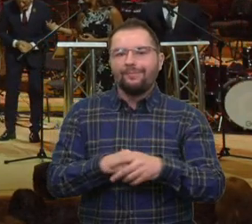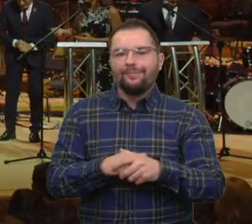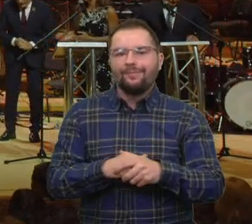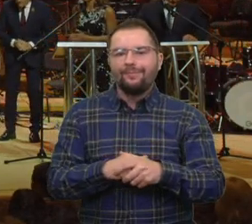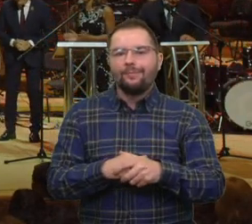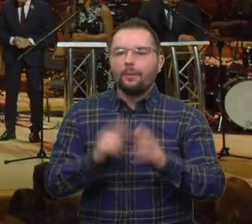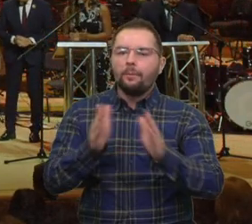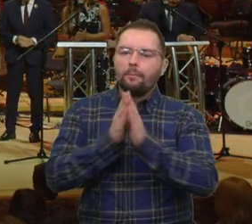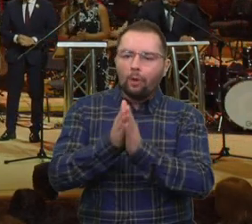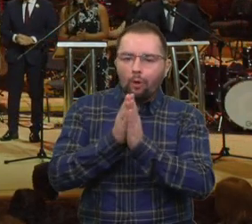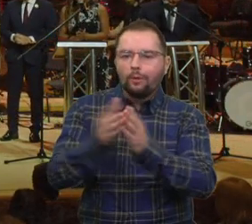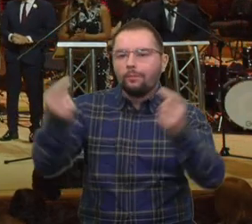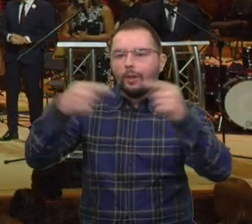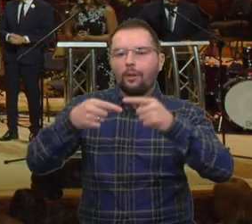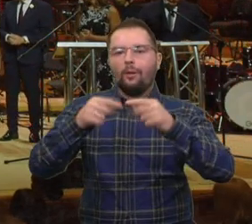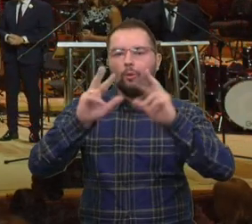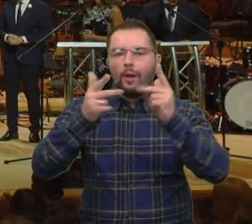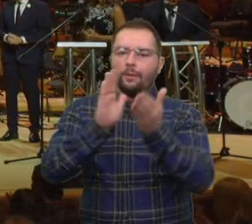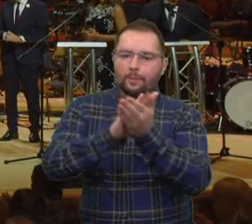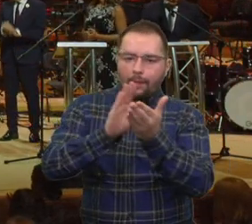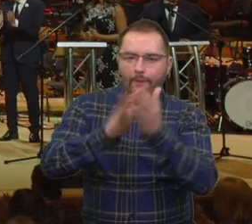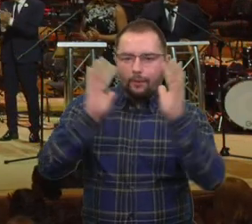o podejście, bliżej. Prosimy o brawa.